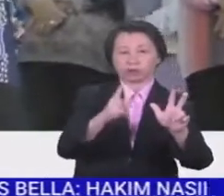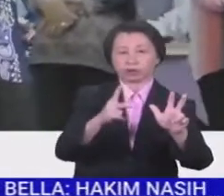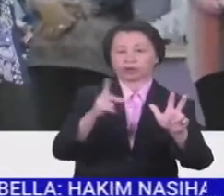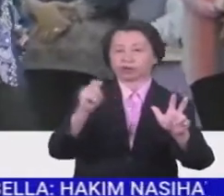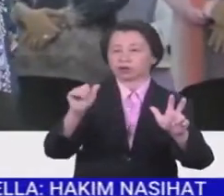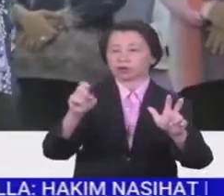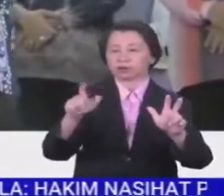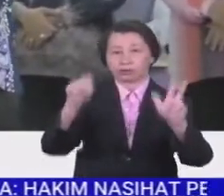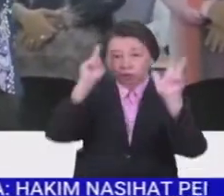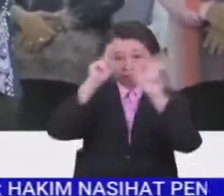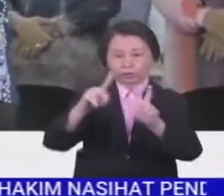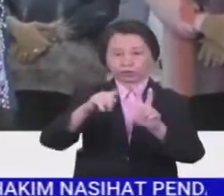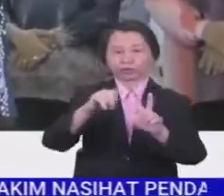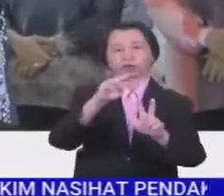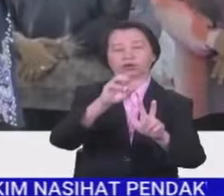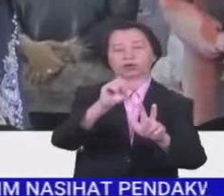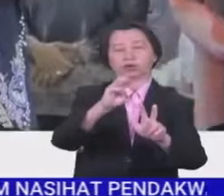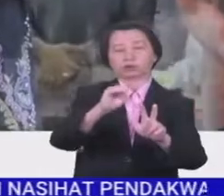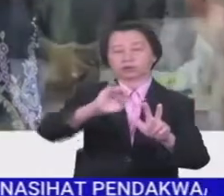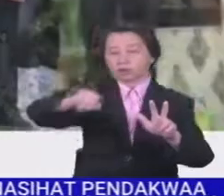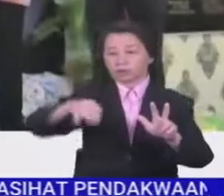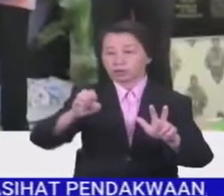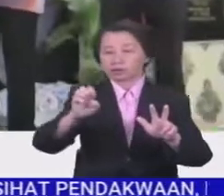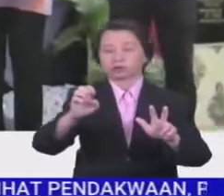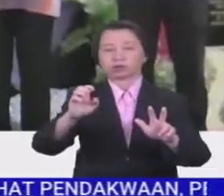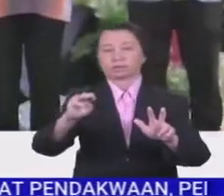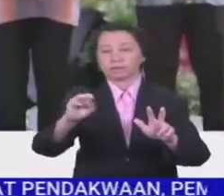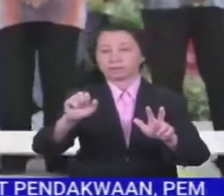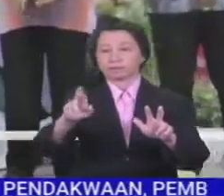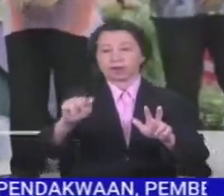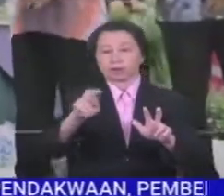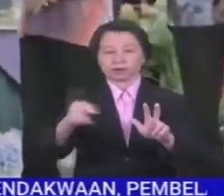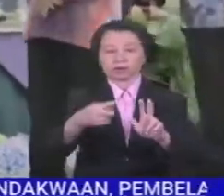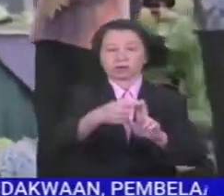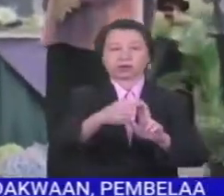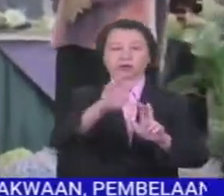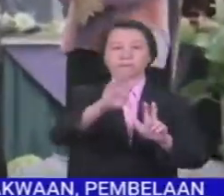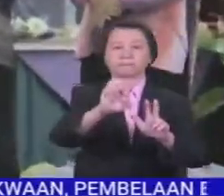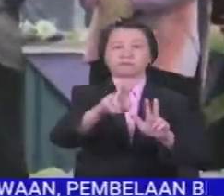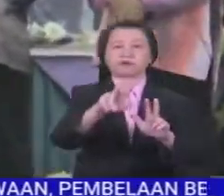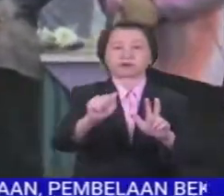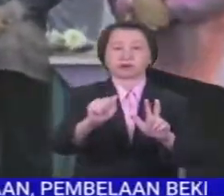Talib, Kuantan, SMK Jengke Pusat Maran dan SMK Seri Bera, Berak.